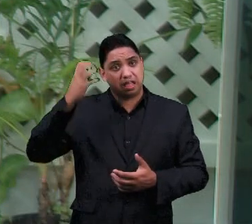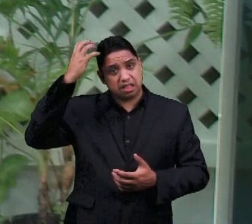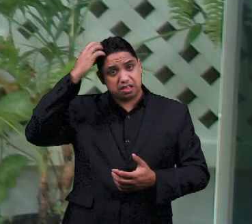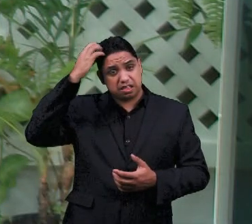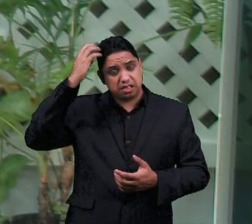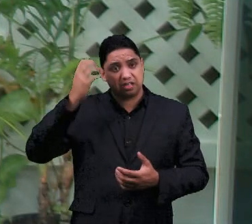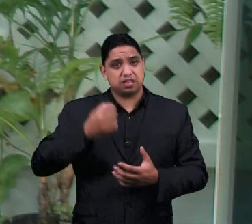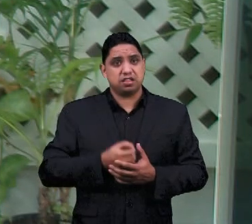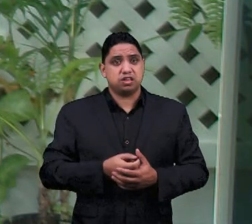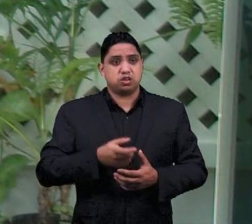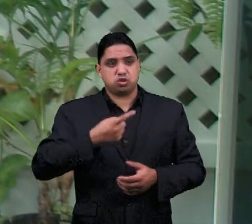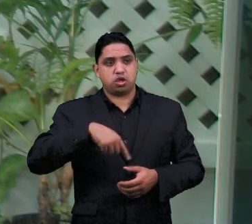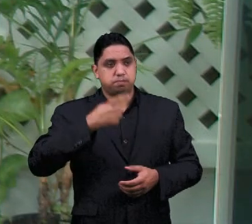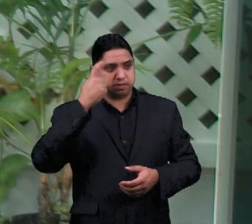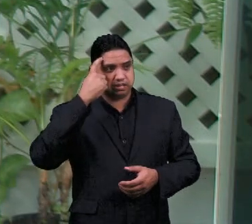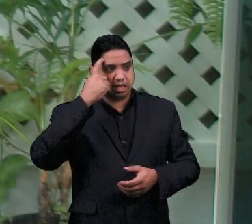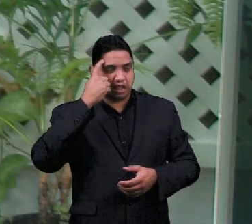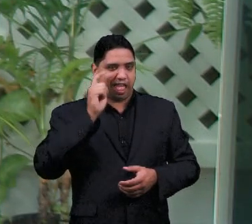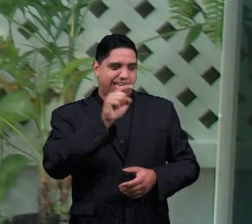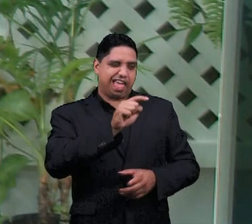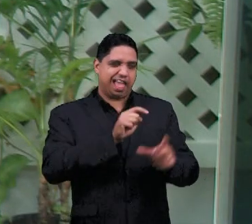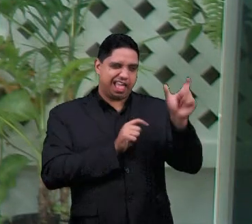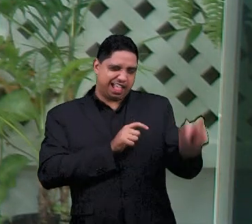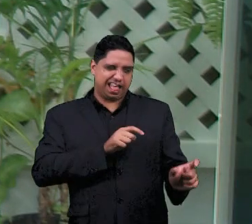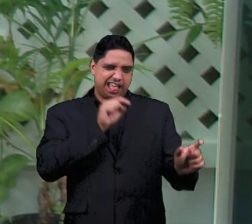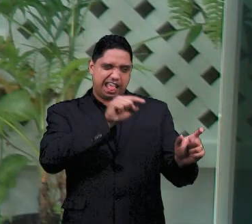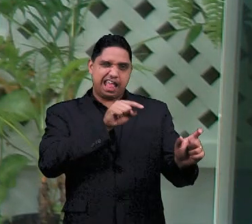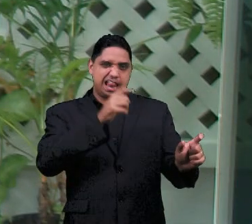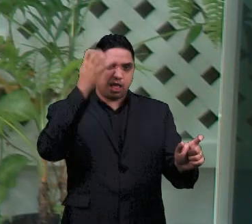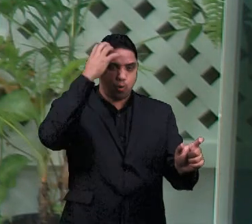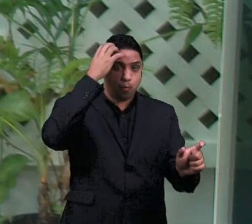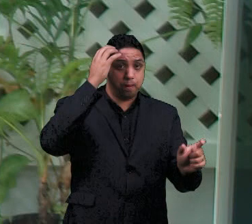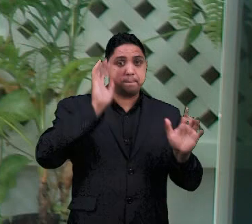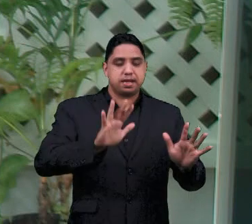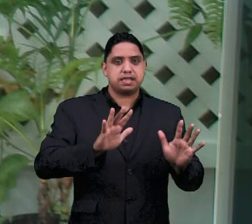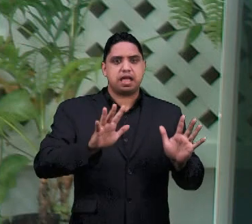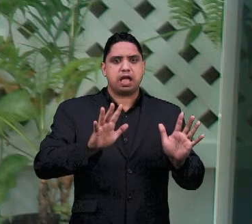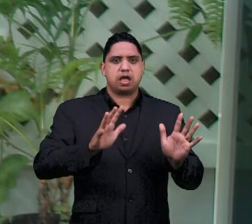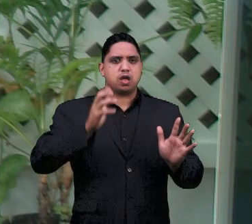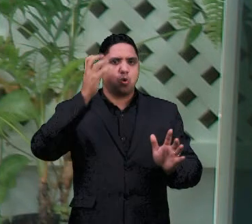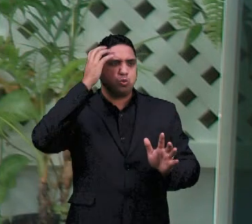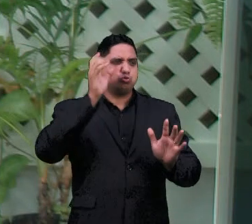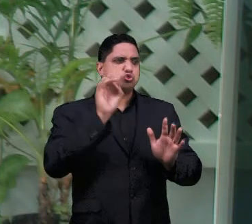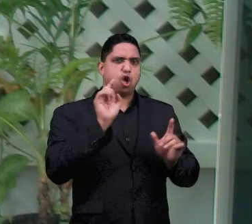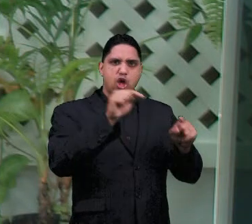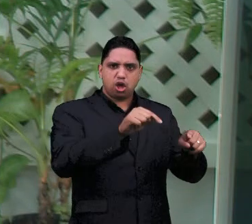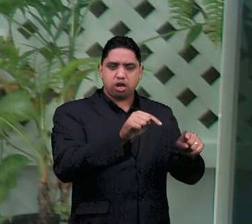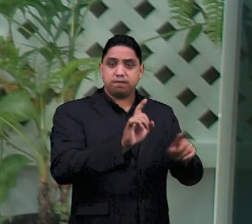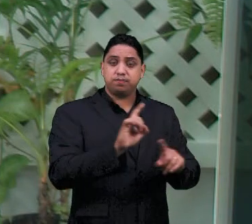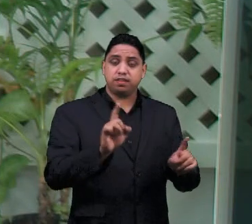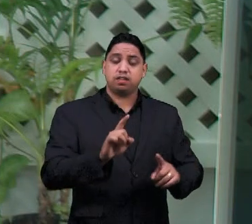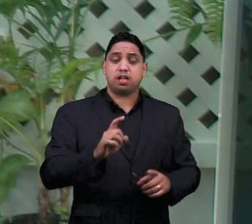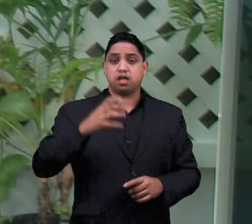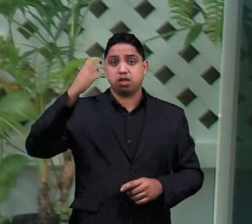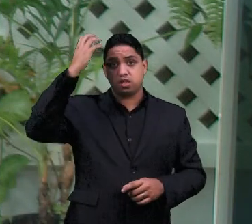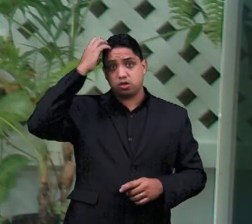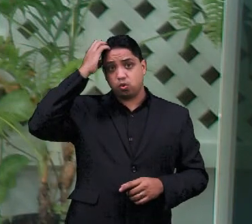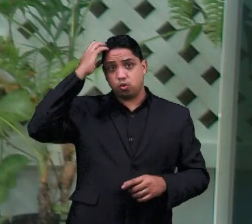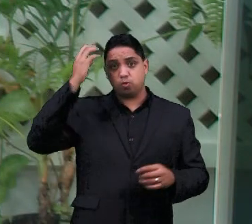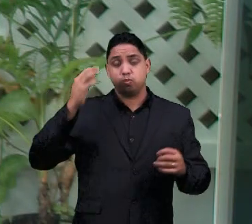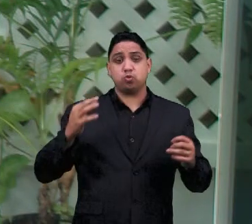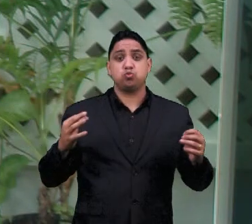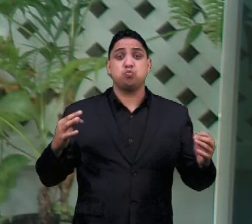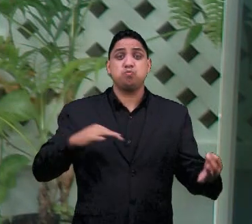c'est la situation, c'est le manque d'emploi. On pose la question, qui est le coupable? Nous sommes en train de voir que nous voulons mettre